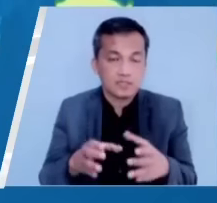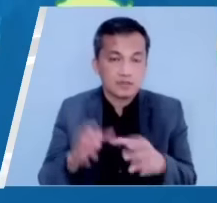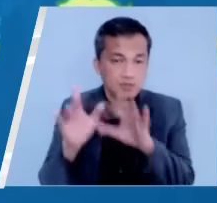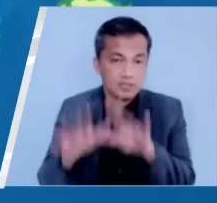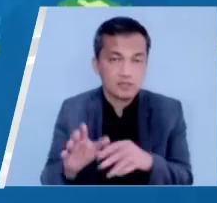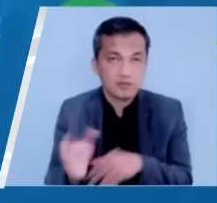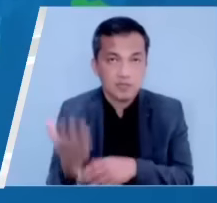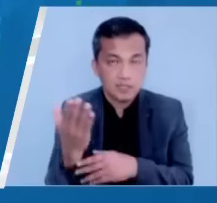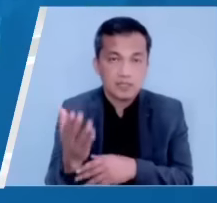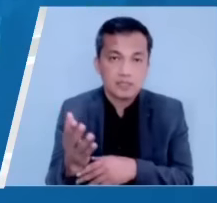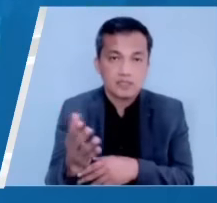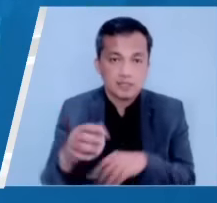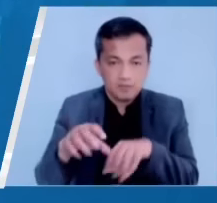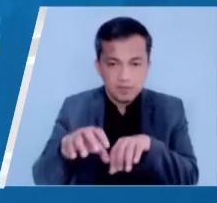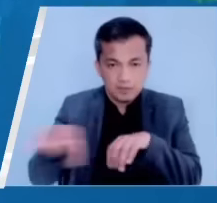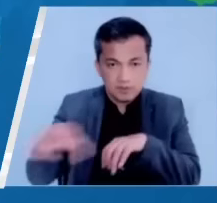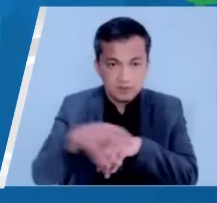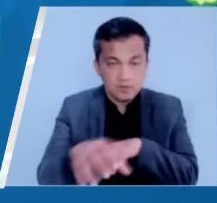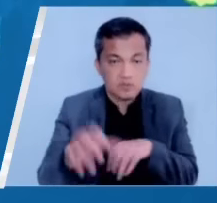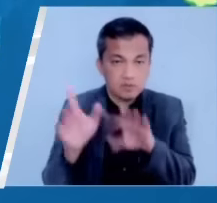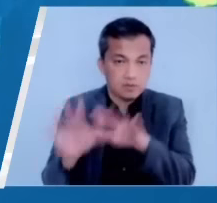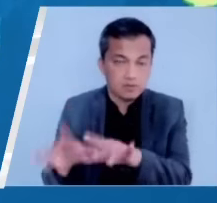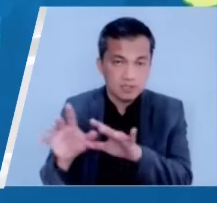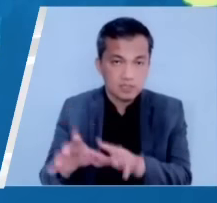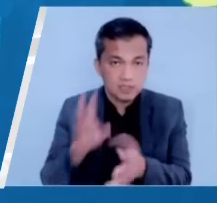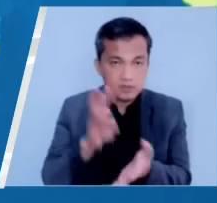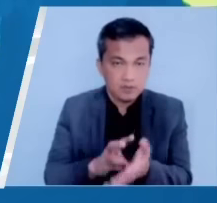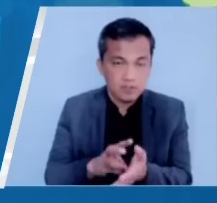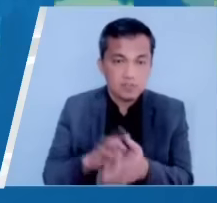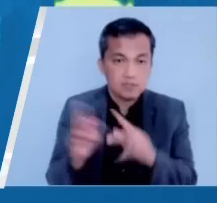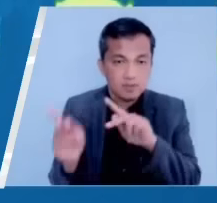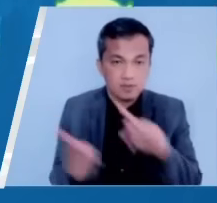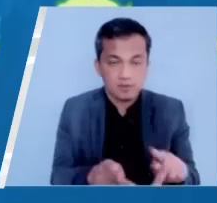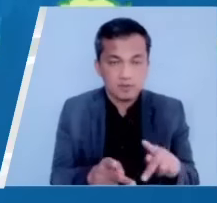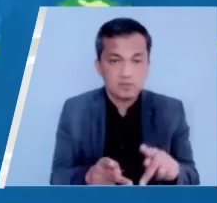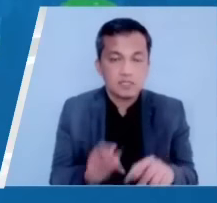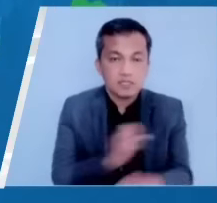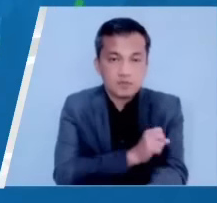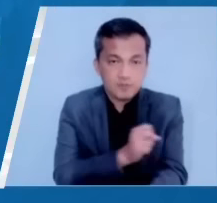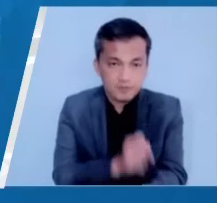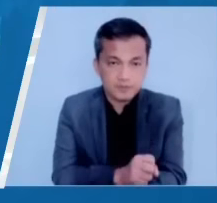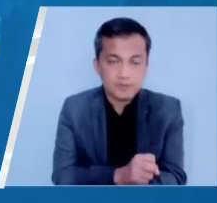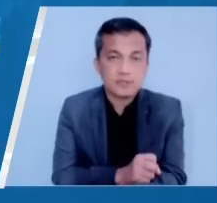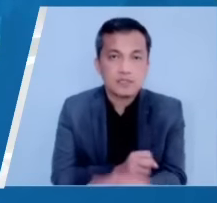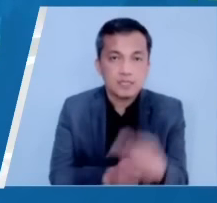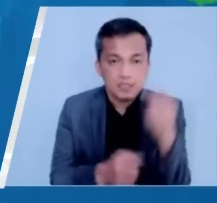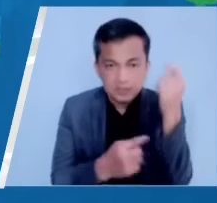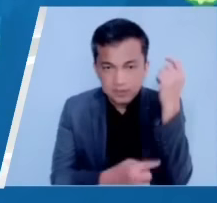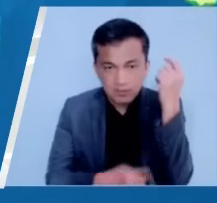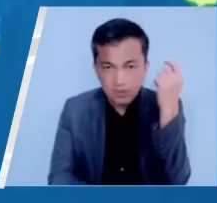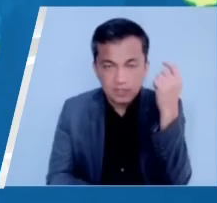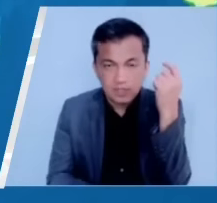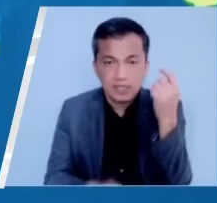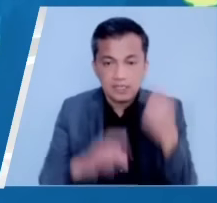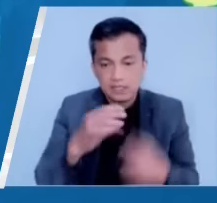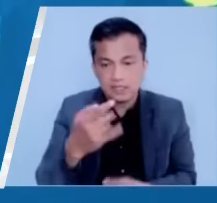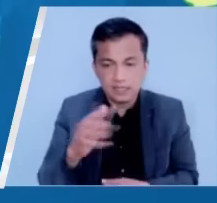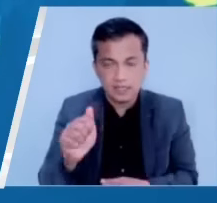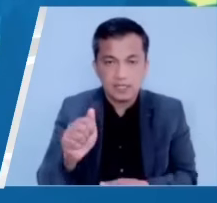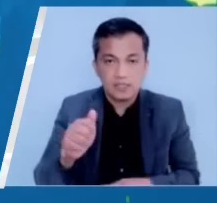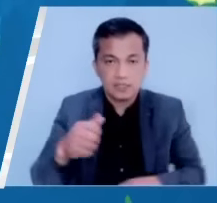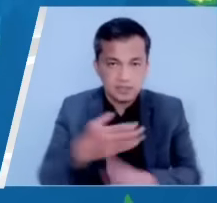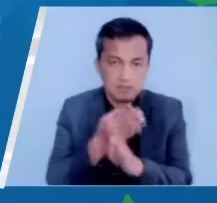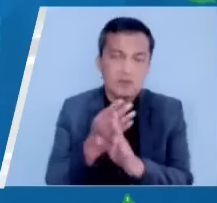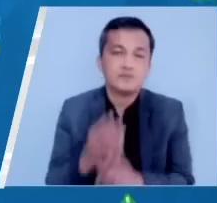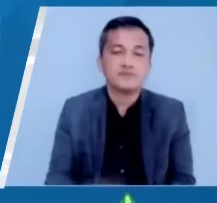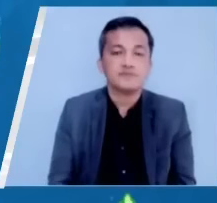mga kalat-kalat na ulan sa ilang bahagi ng Palawan, Samar, Zamboanga Peninsula, Caraga at Davao Region. Sa